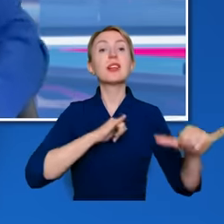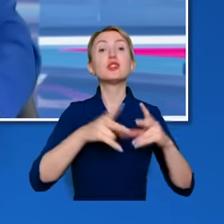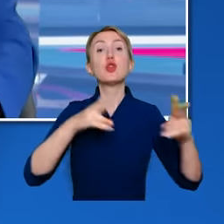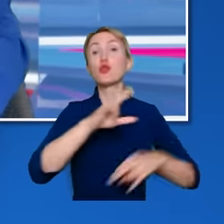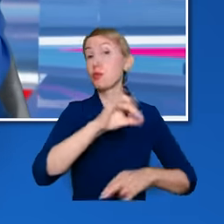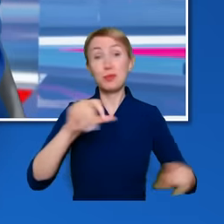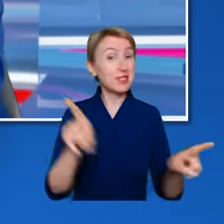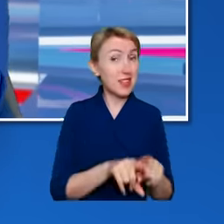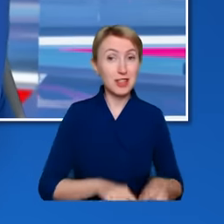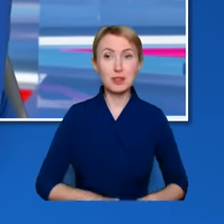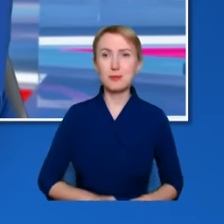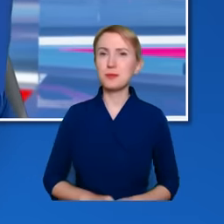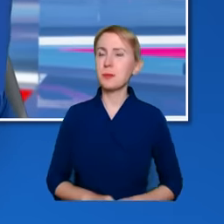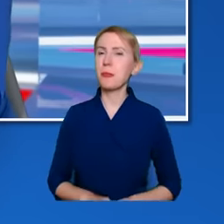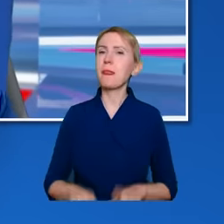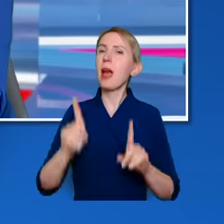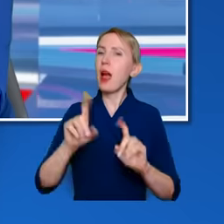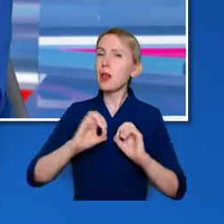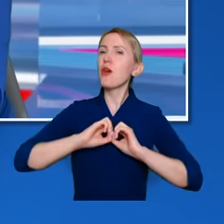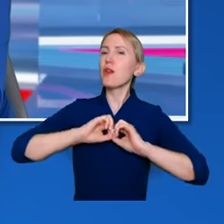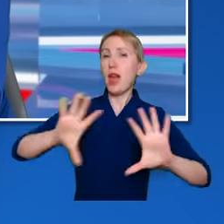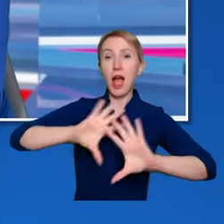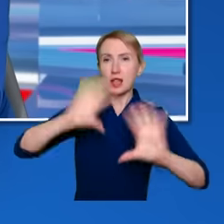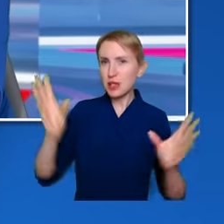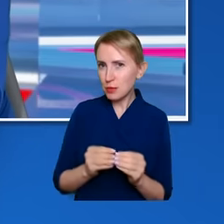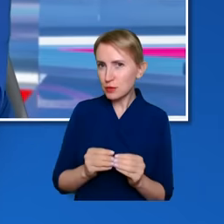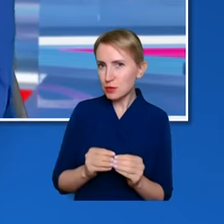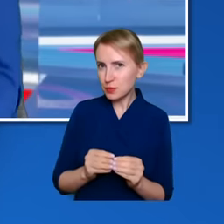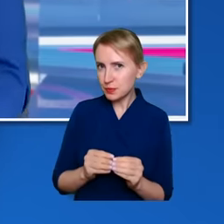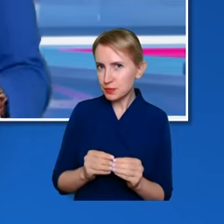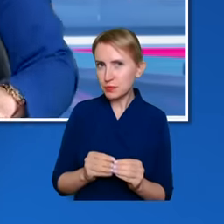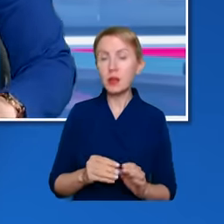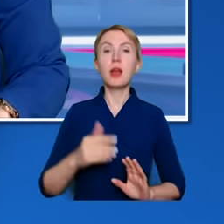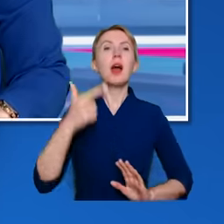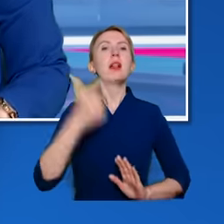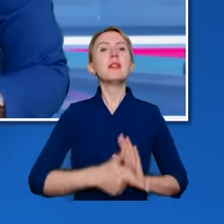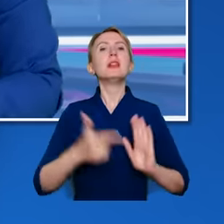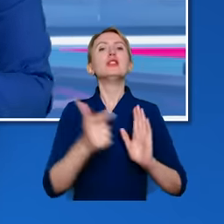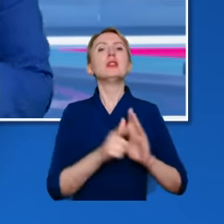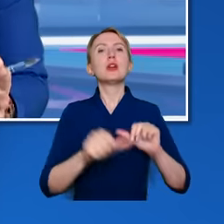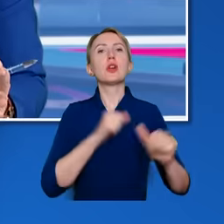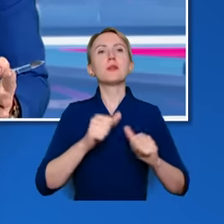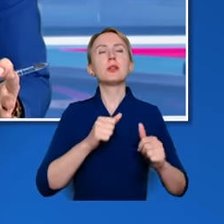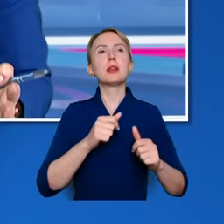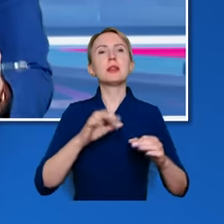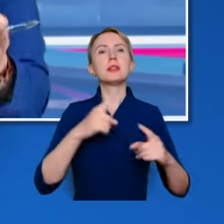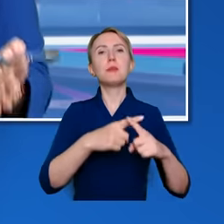No. No ale to wyjaśniajmy wszystko. Od 17 roku był czyszczony ze spółki.